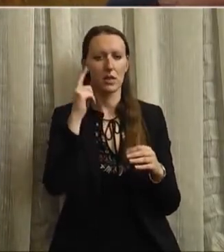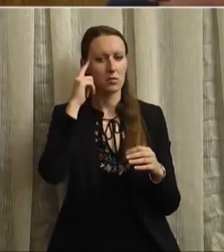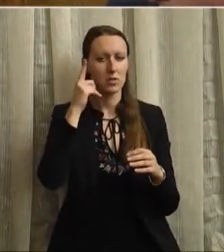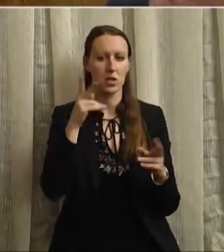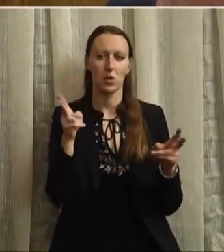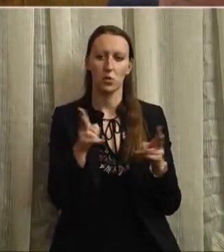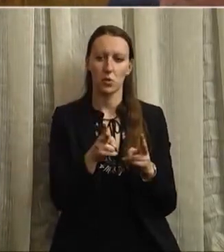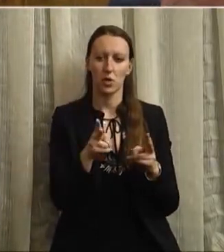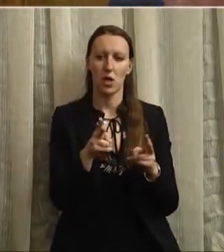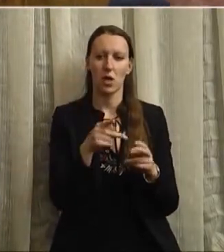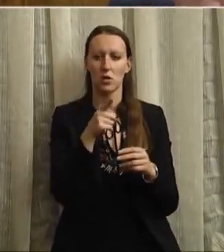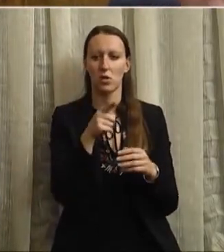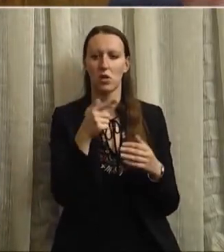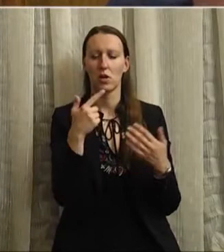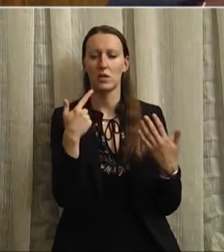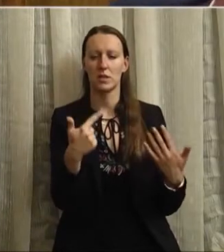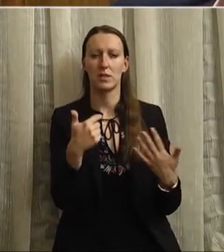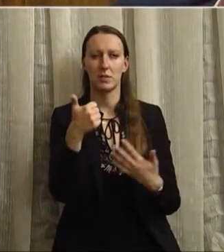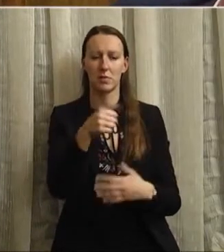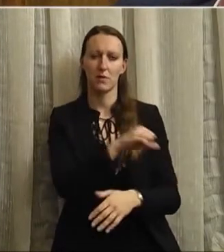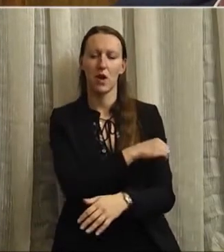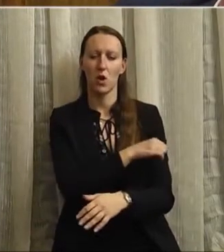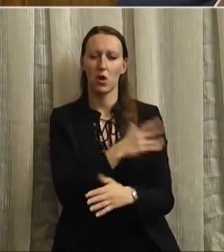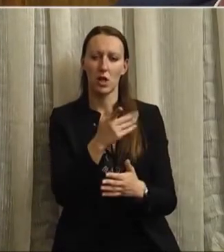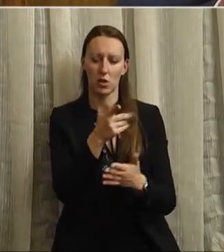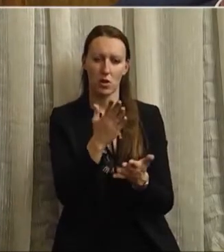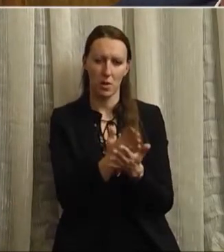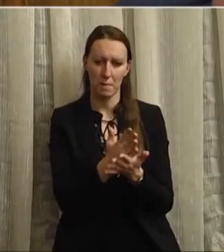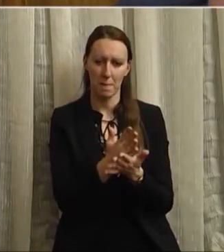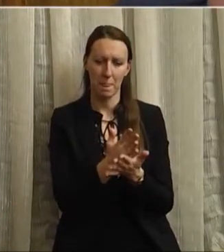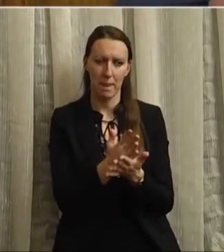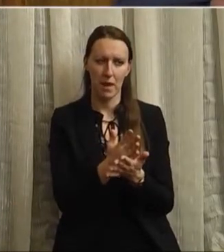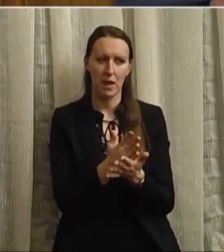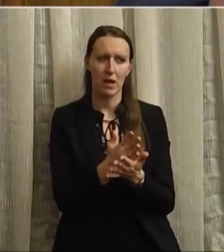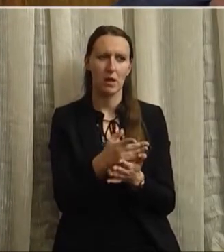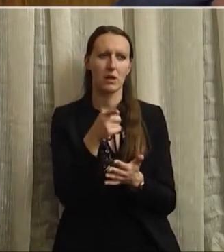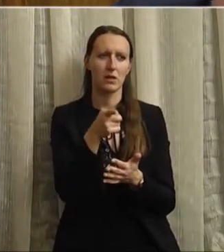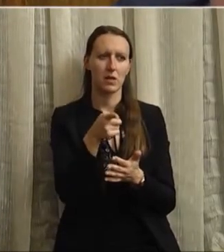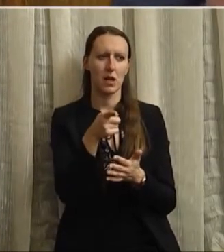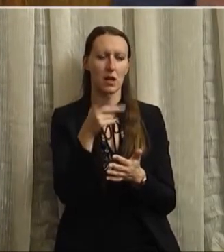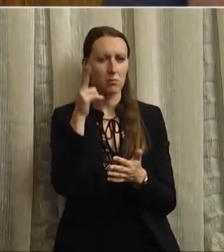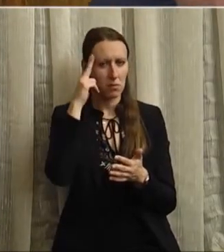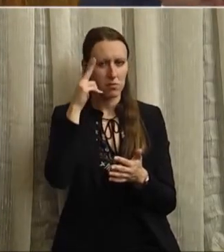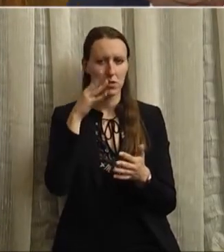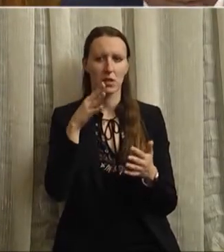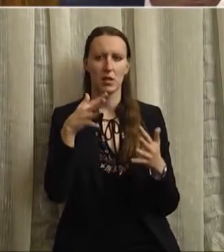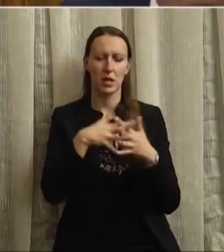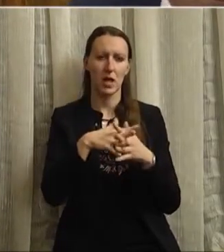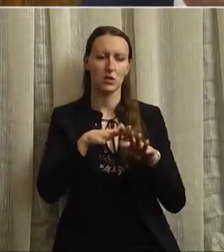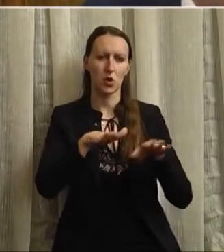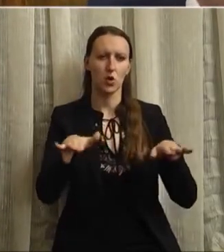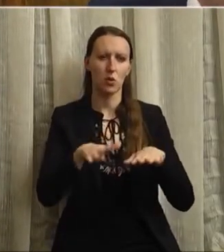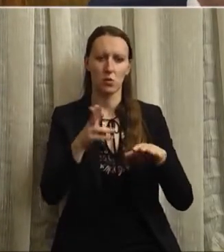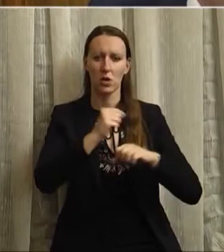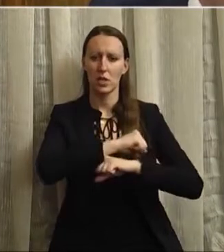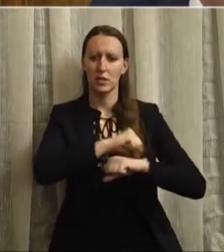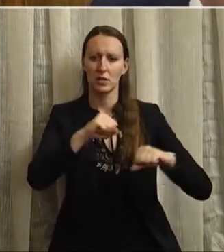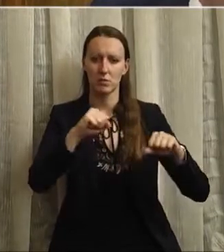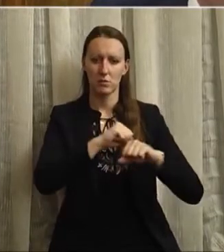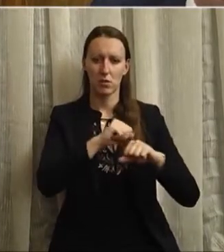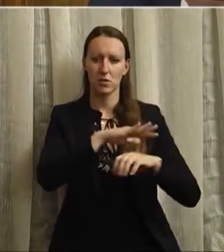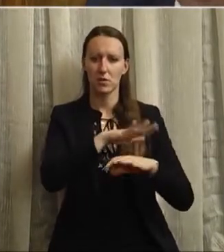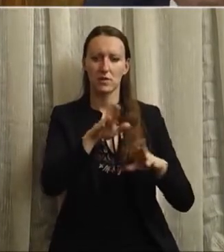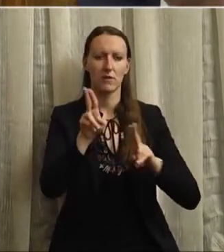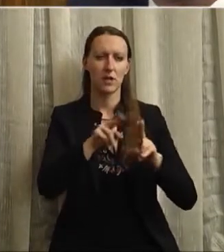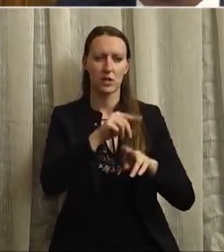podsjetimo ukratko čisto, to je 71. godina od kad se to desilo na tadašnjem popularnom gradskom kupalištu u Vergaroli, došlo do eksplozije i tako dalje,